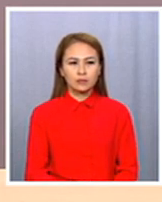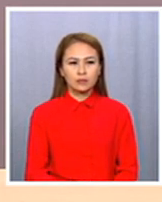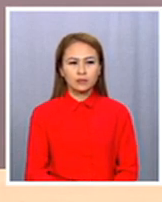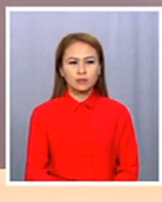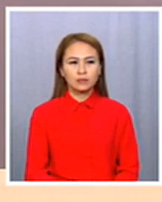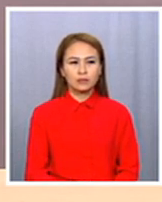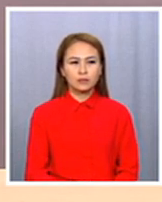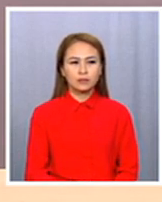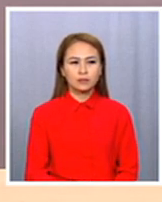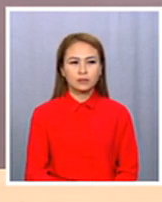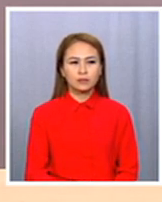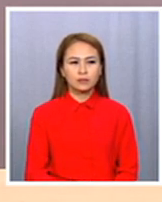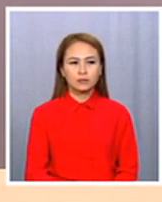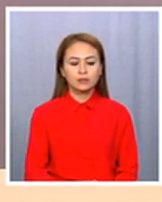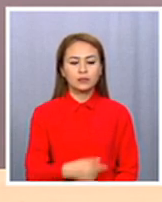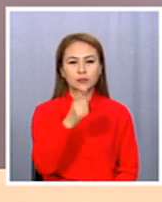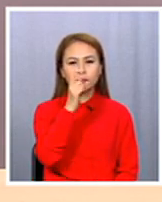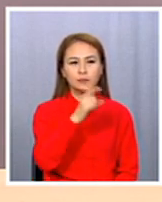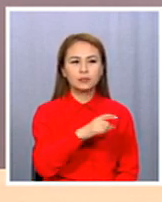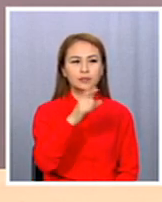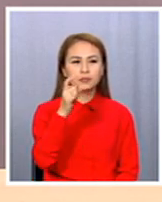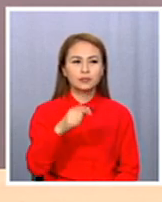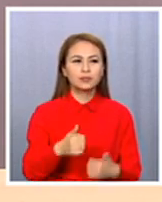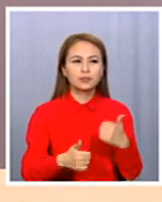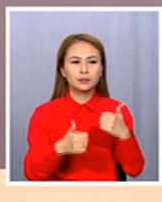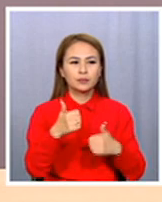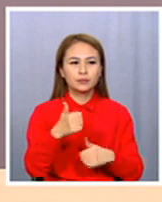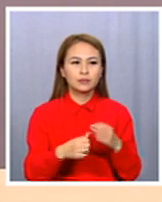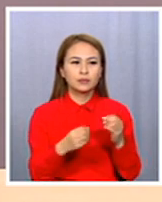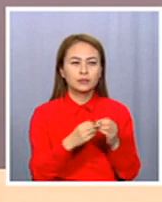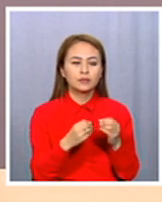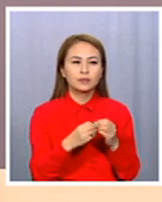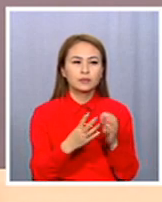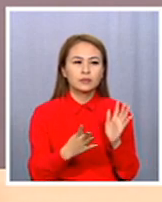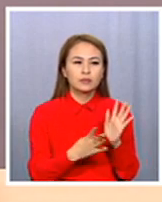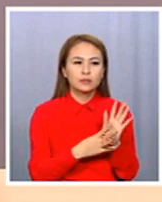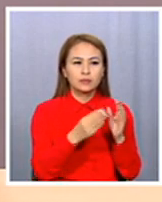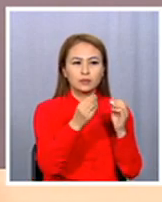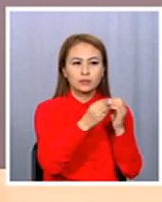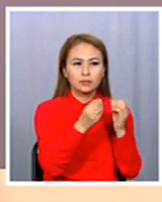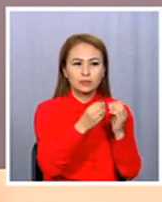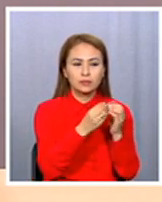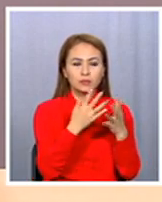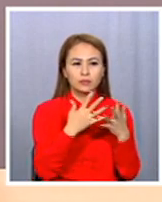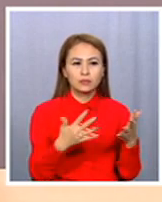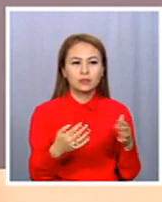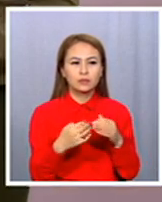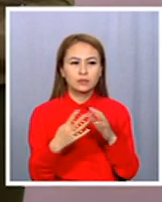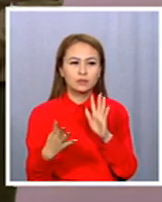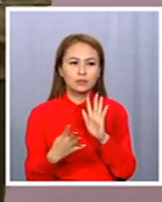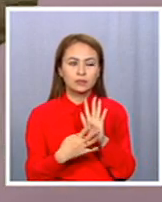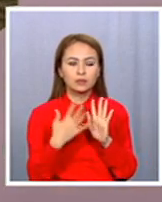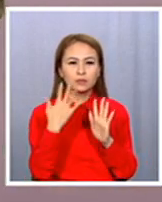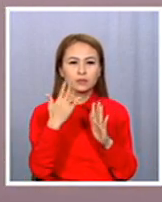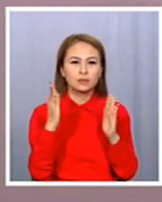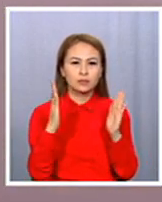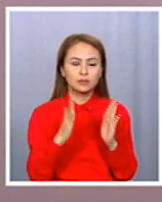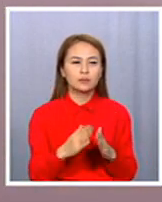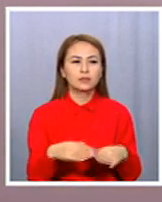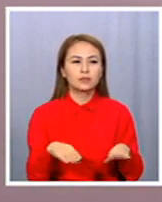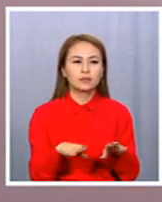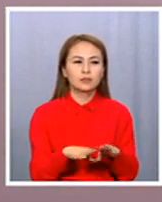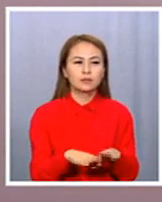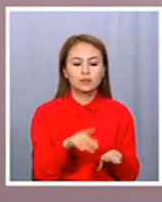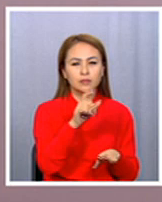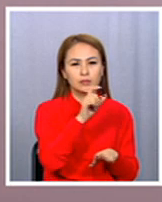кейін, бөлшек сандарды салыстырамыз. 19-дан 10, 19-дан 5-тен артық. Себебі